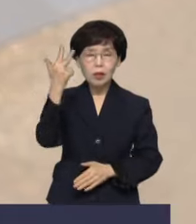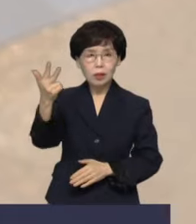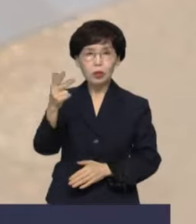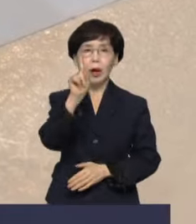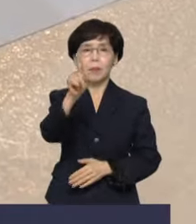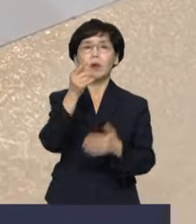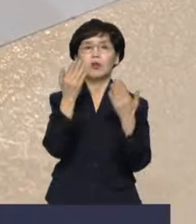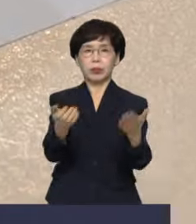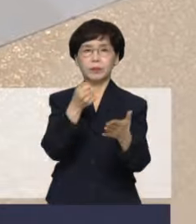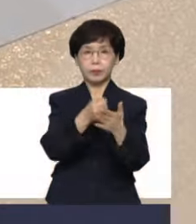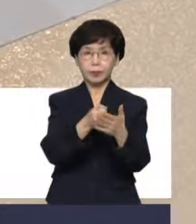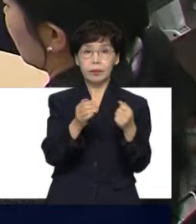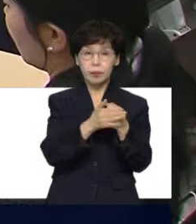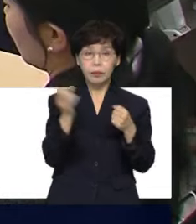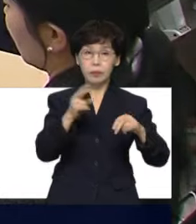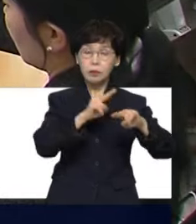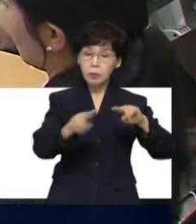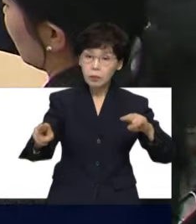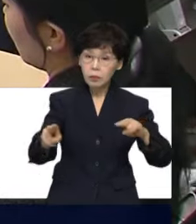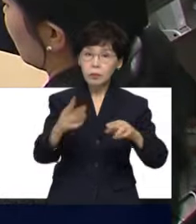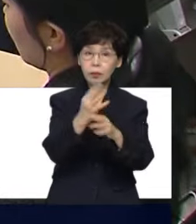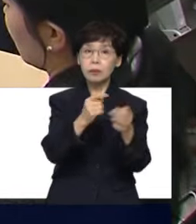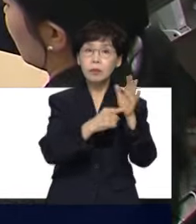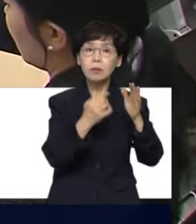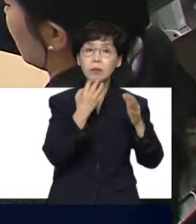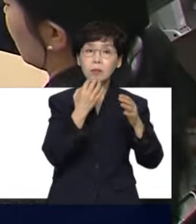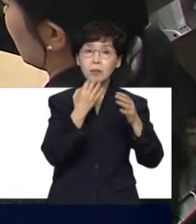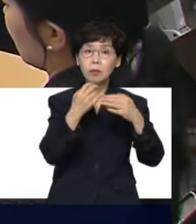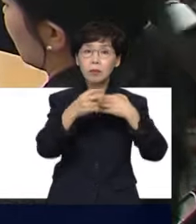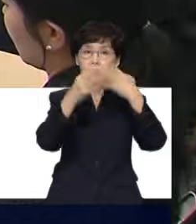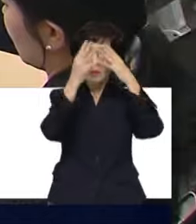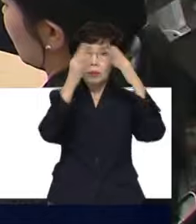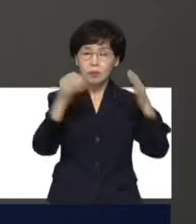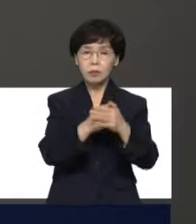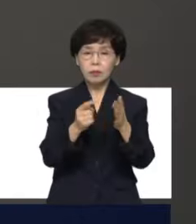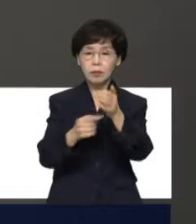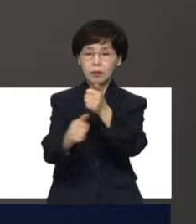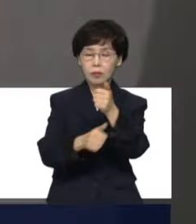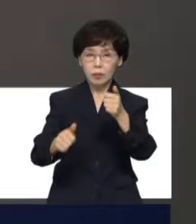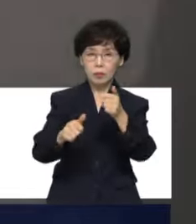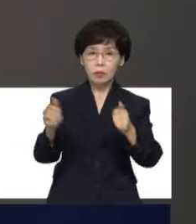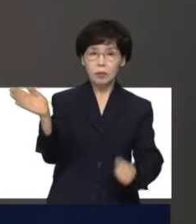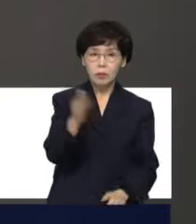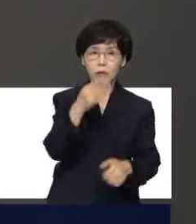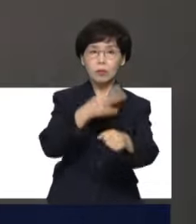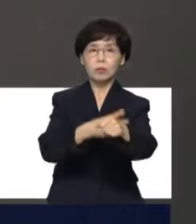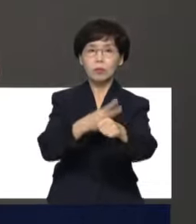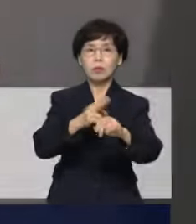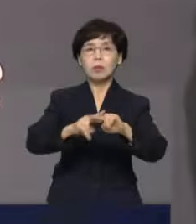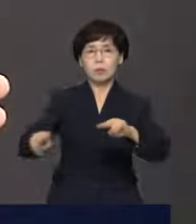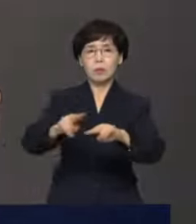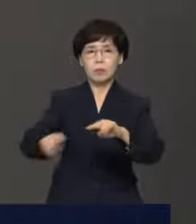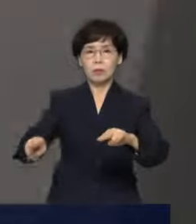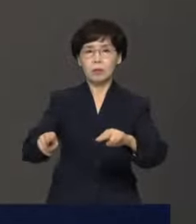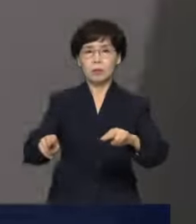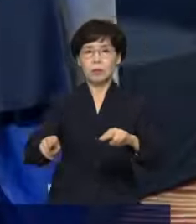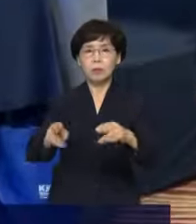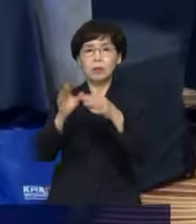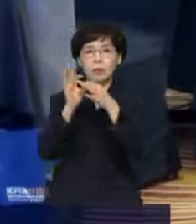때문입니다. 또 사직 날짜를 공개한 서울의대 비대위 수뇌부를 시작으로 교수들의 사직도 이어질 수